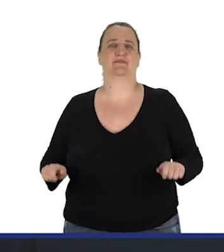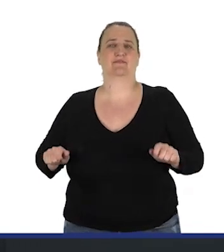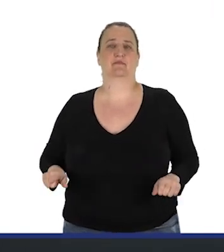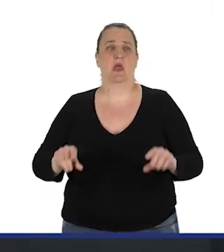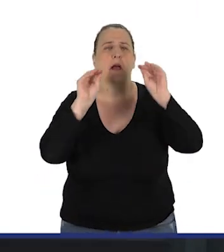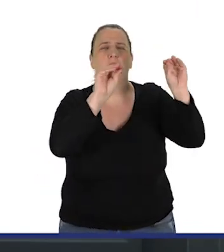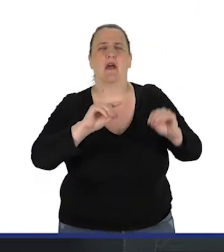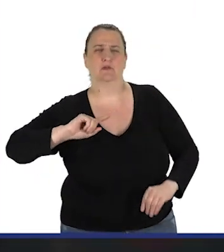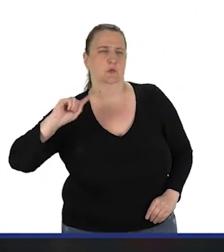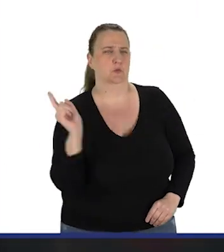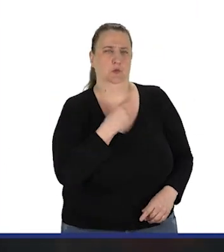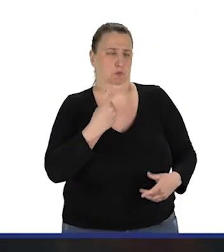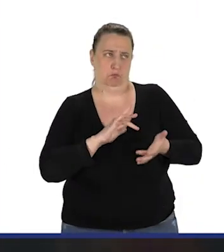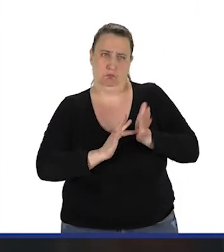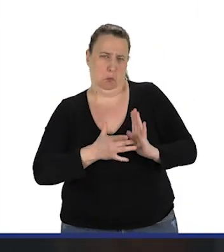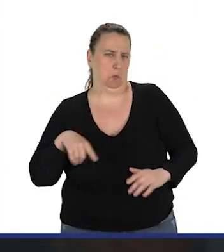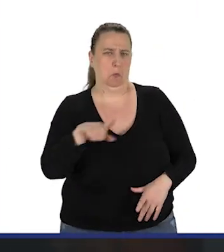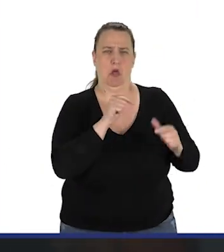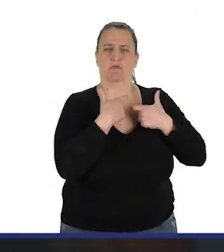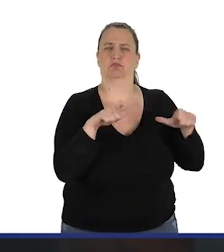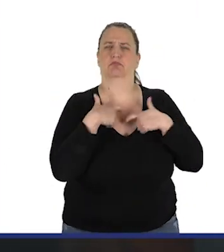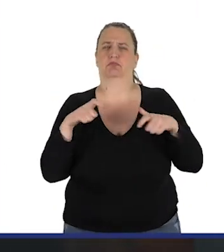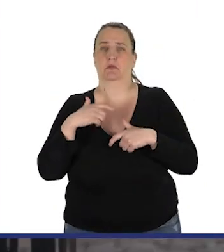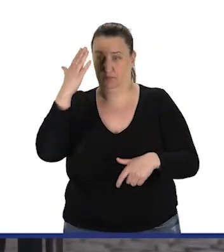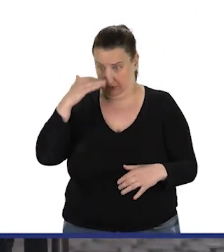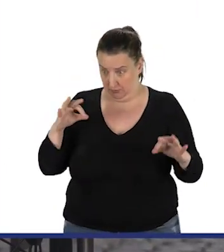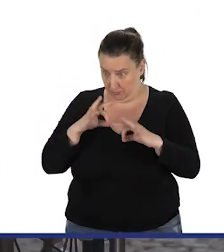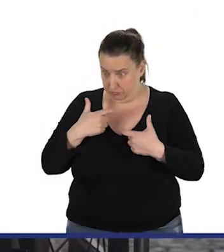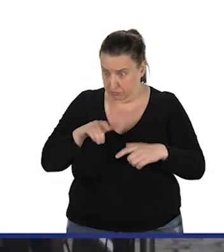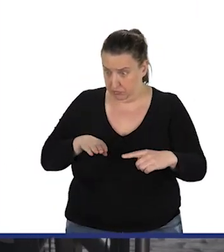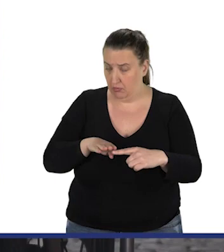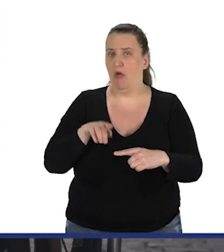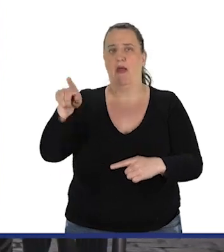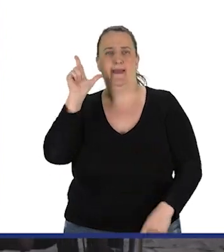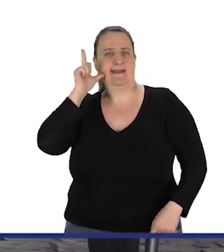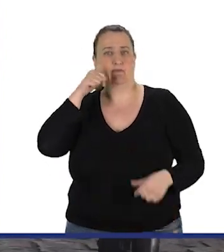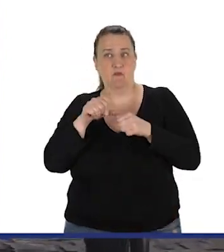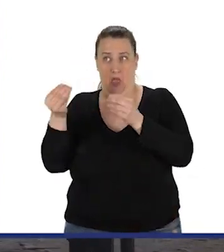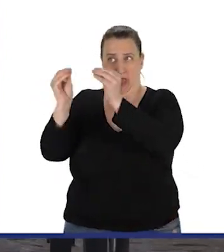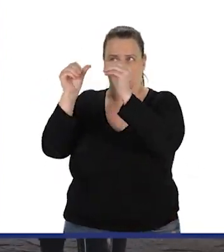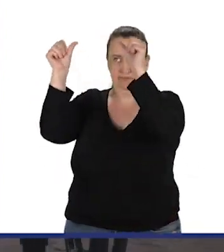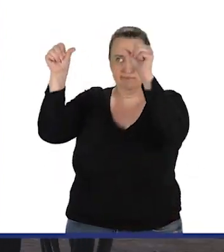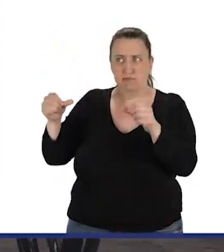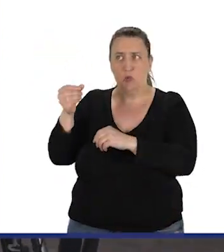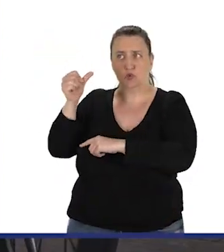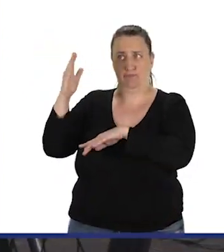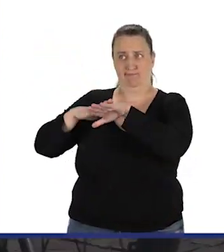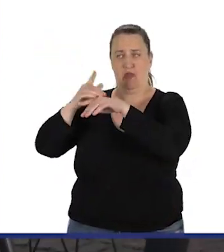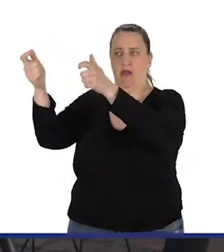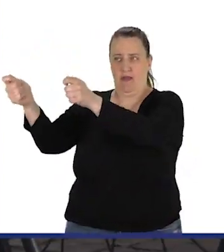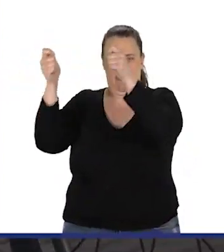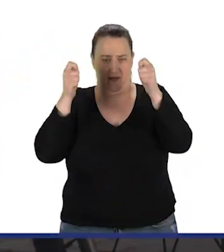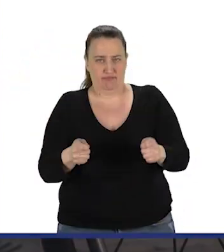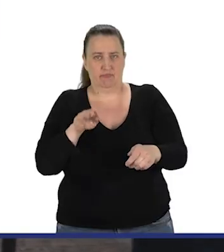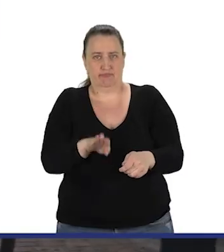les personnes à mobilité réduite. Les commerces sont pratiquement tous accessibles, même quand ça ne l'est pas, ils mettent une rampe amovible, ils ont mis une